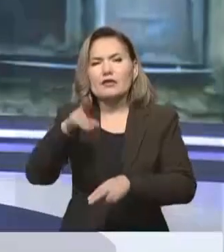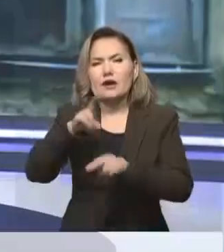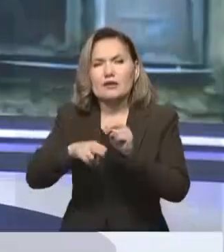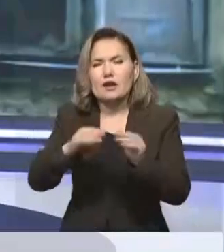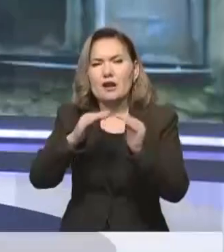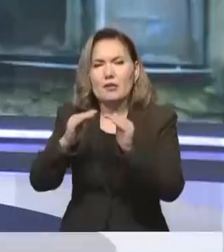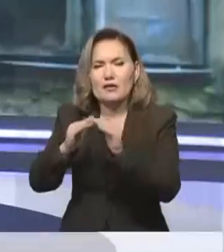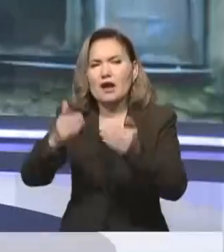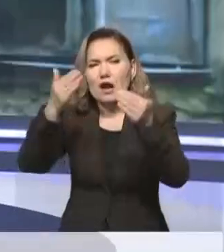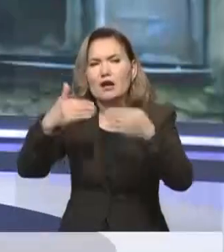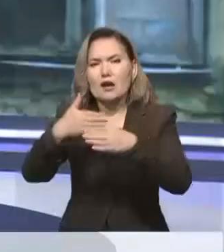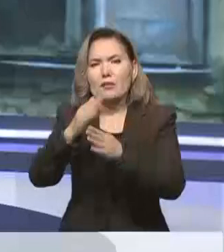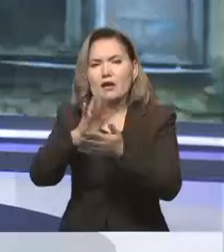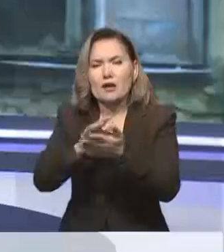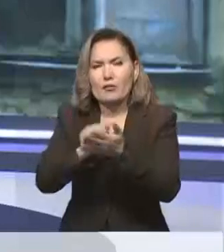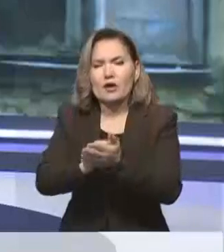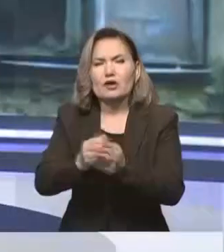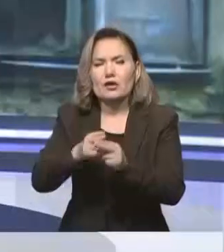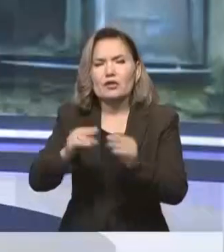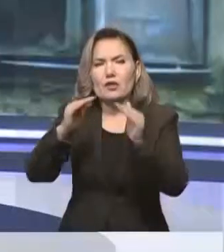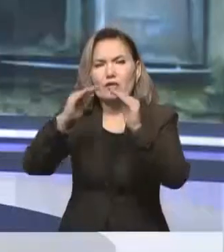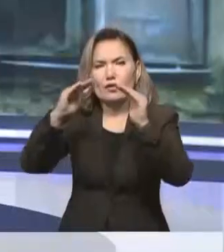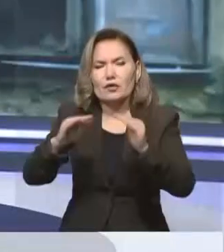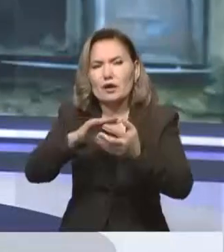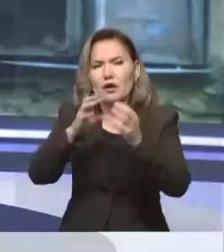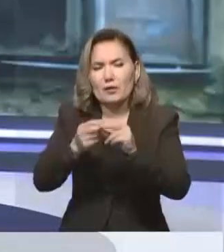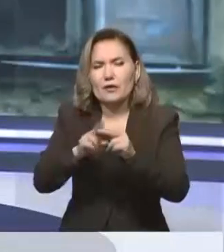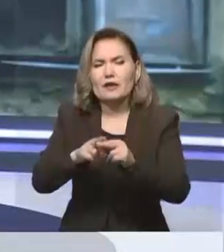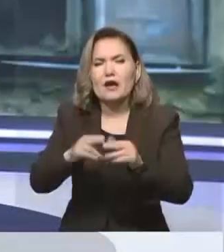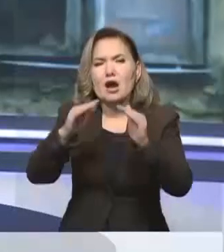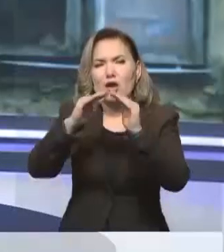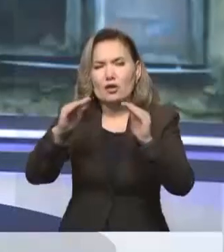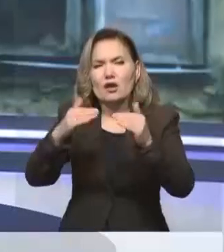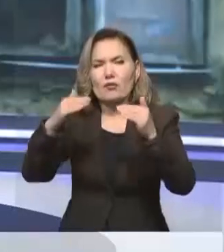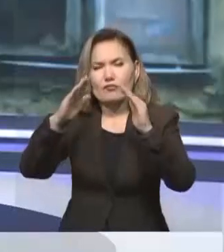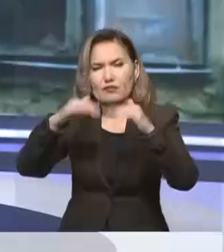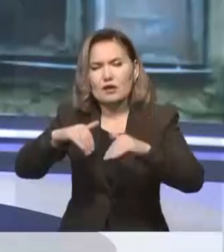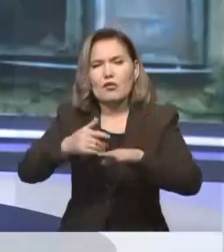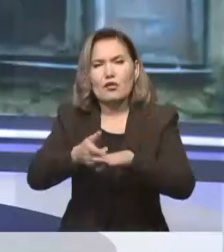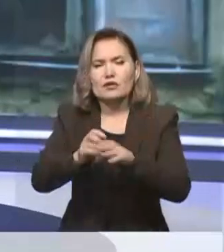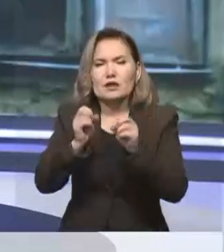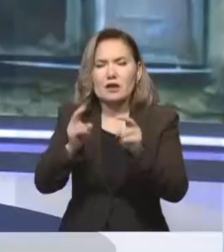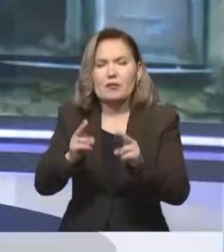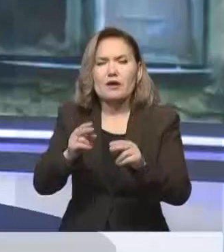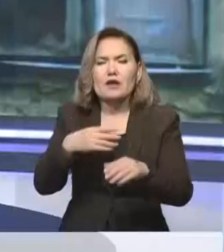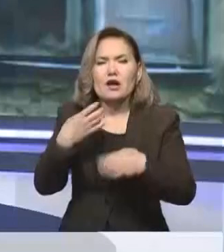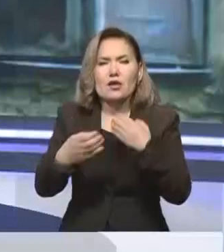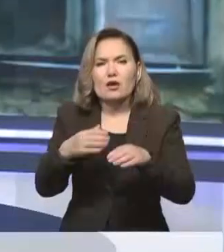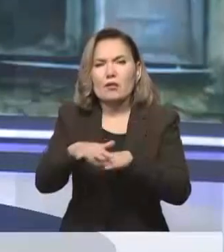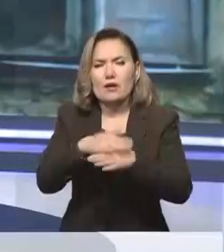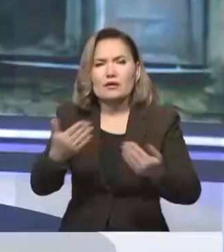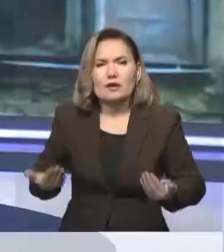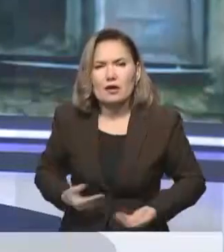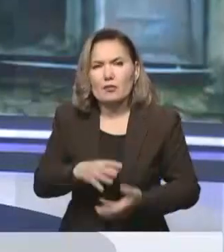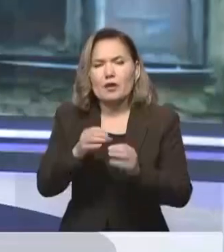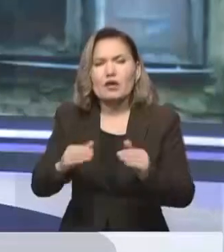салынған ғимараттардың қабырғасы сөгіліп, іргетасы шөгіп барады. Тұрғындар шатыры ортасына түсіп жазатайын боламыз ба деп қауіптенеді. Құлағалы